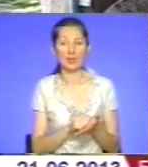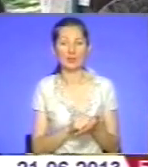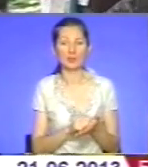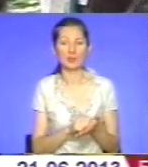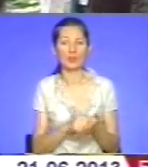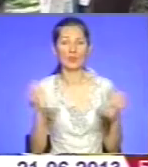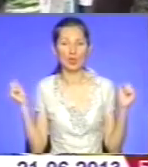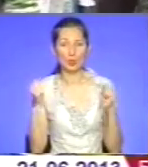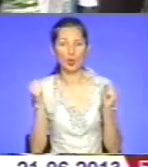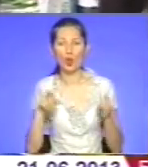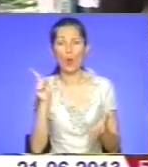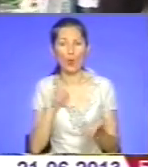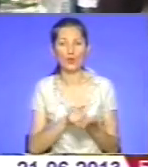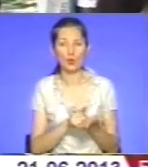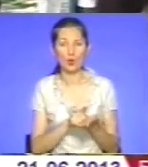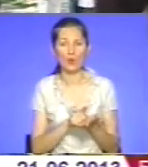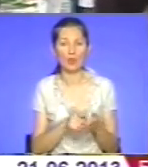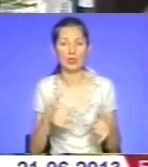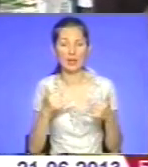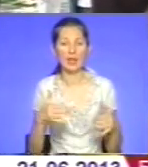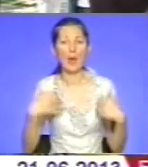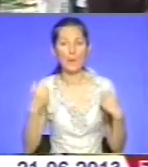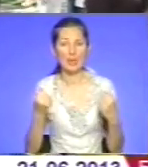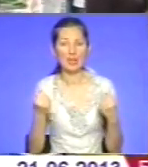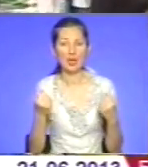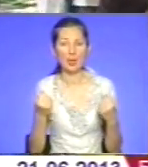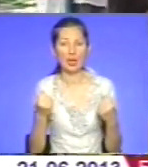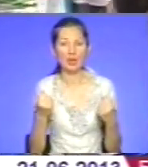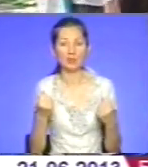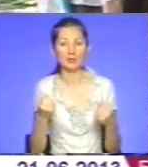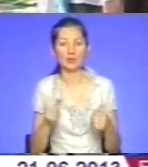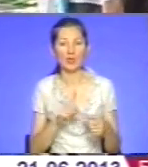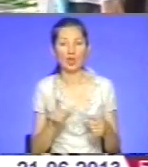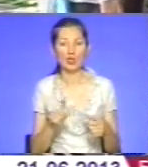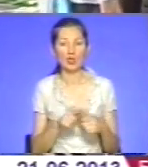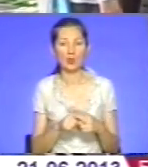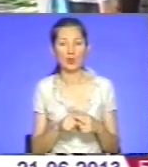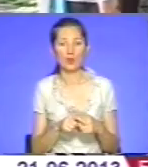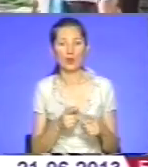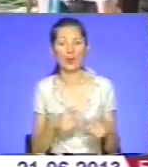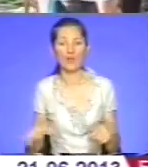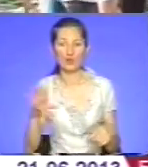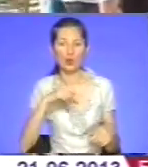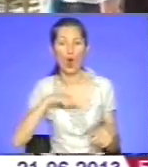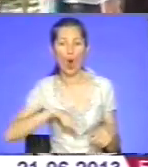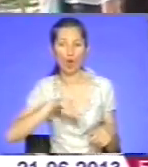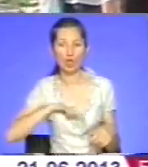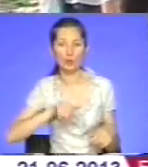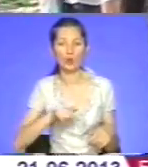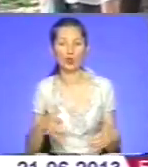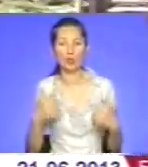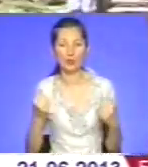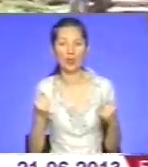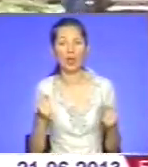займатися спортом, обов'язково для підтримки власне, щоб, цього організму, щоб його тримати в